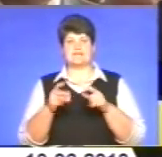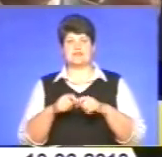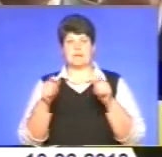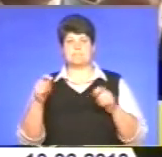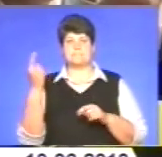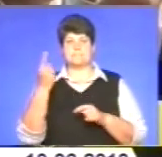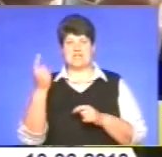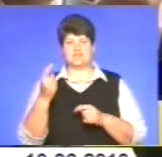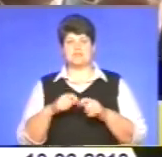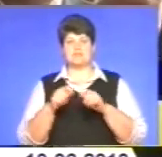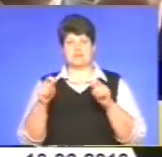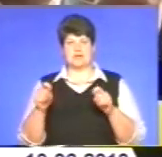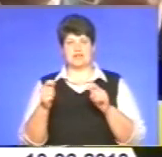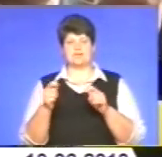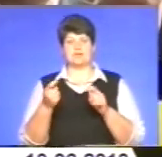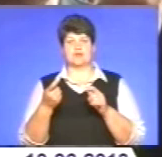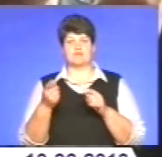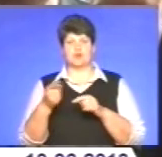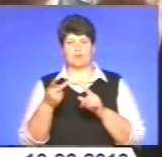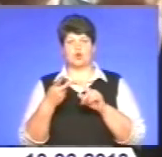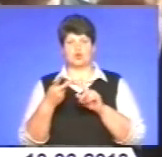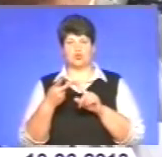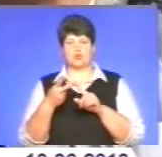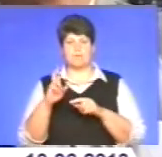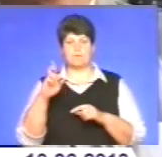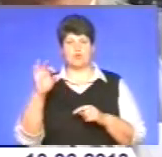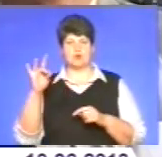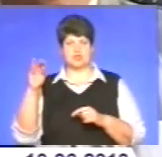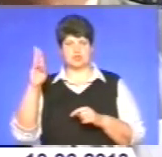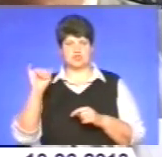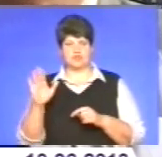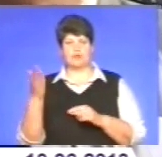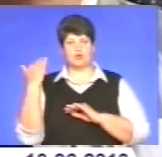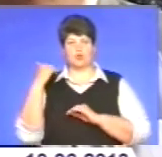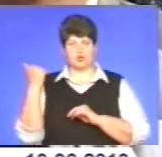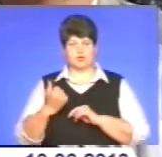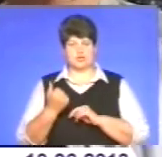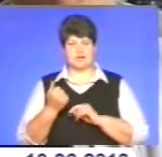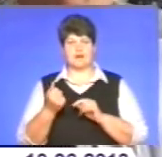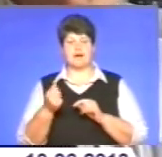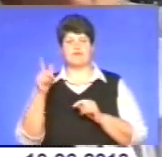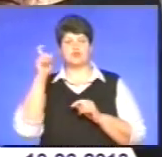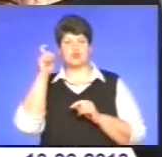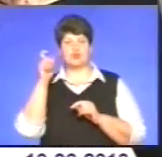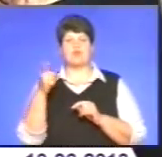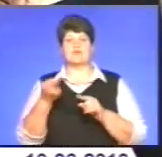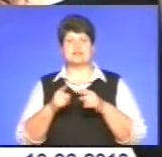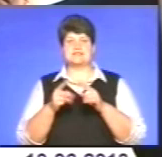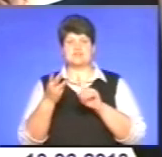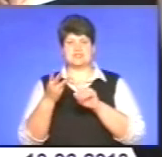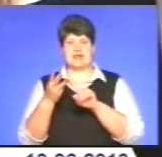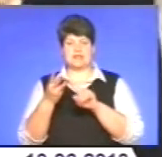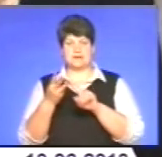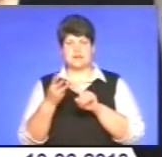відкрили в Тернополі, другий відкрили в Борщові на минулій неділі, а це в Чорткові тут вже третій.